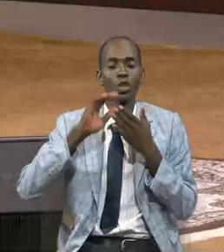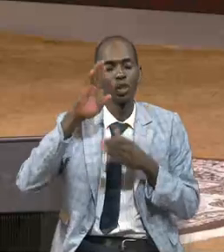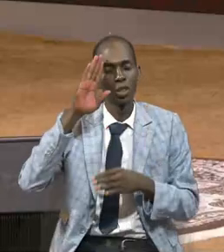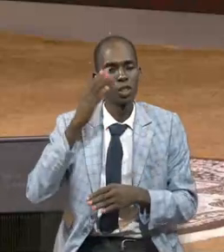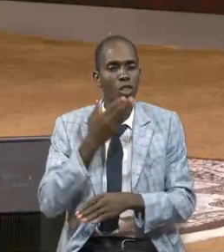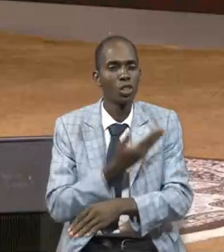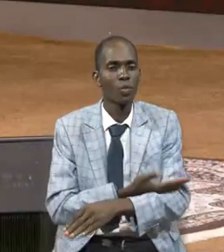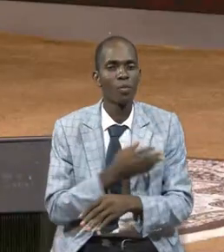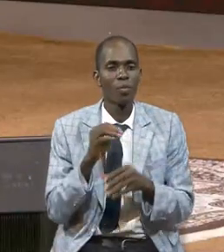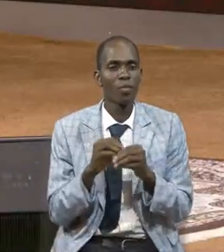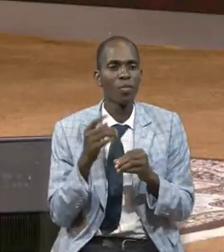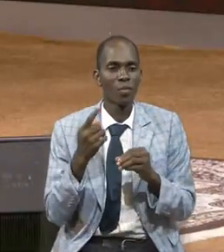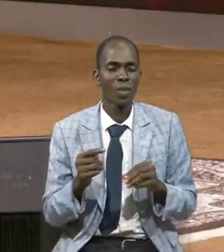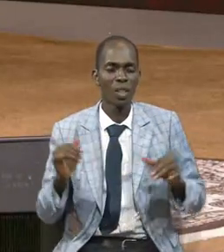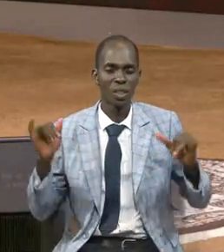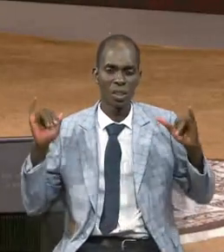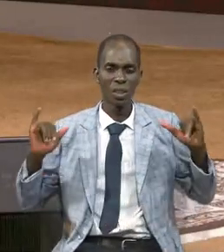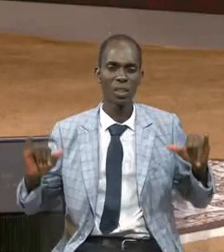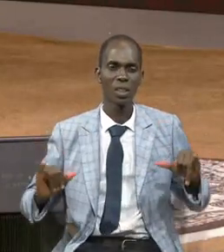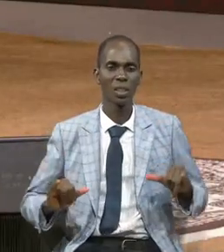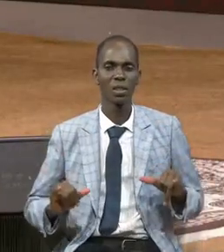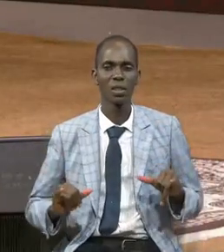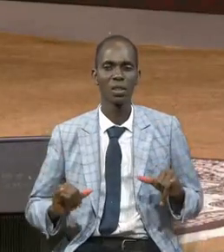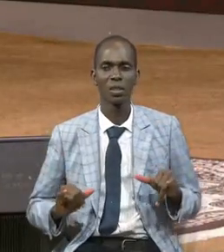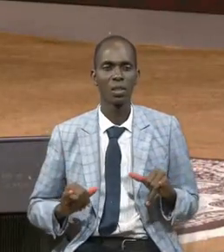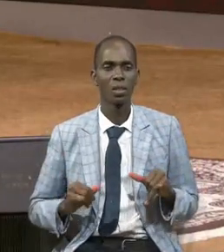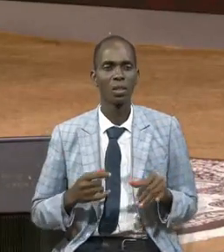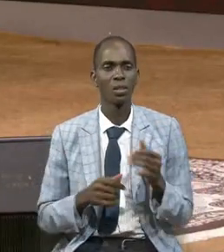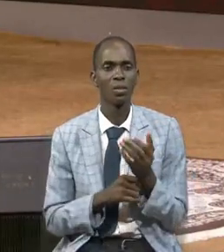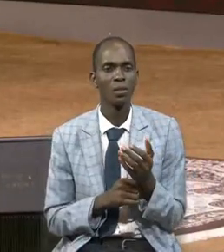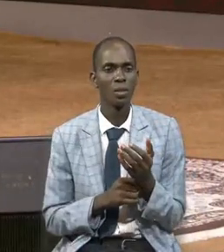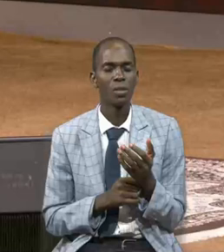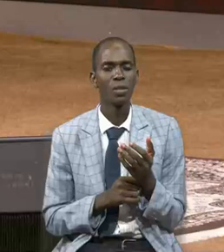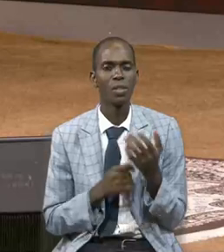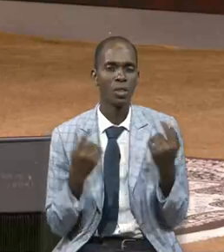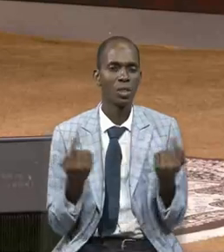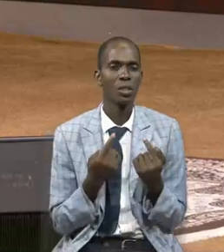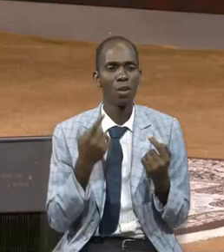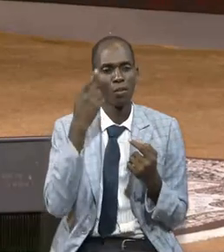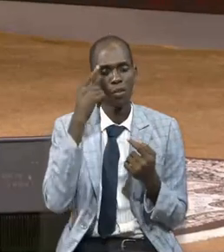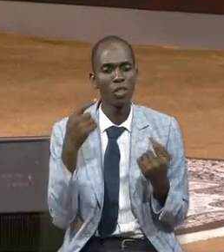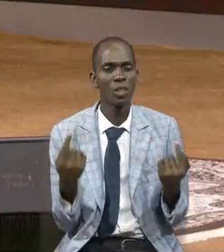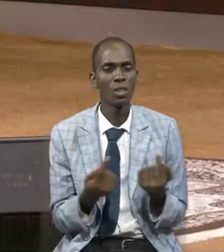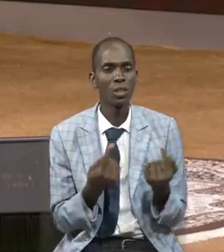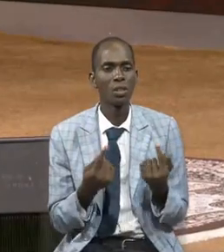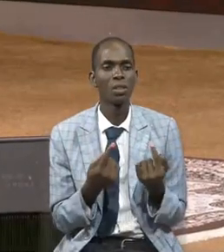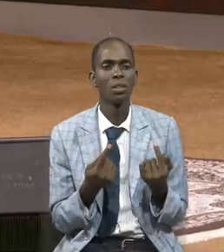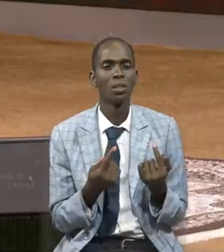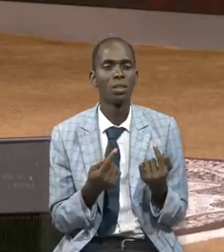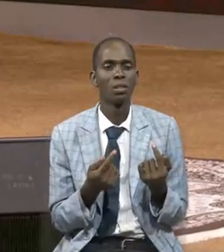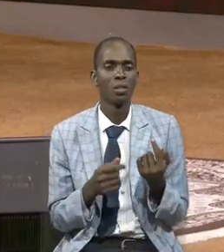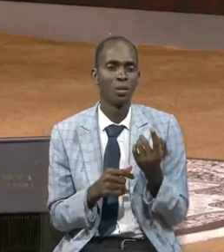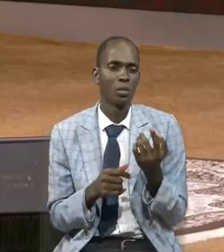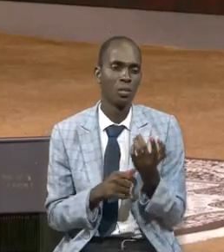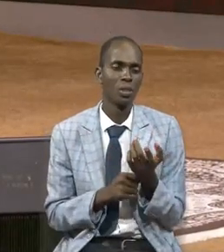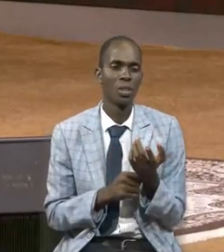le péché dans la chair en envoyant à cause du péché son propre fils dans